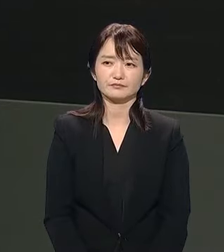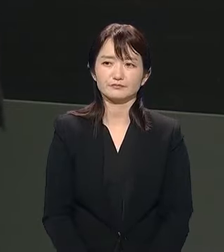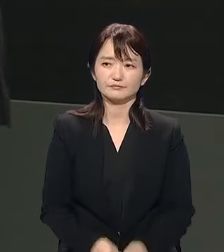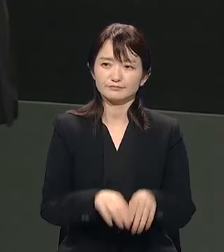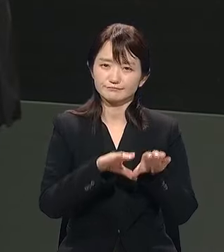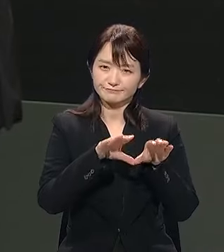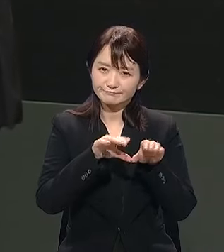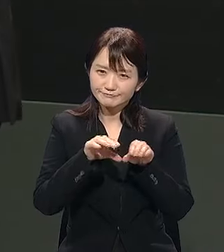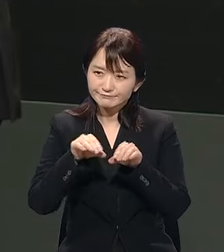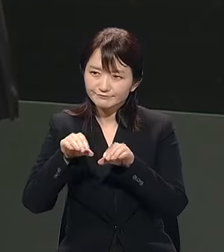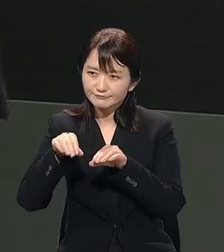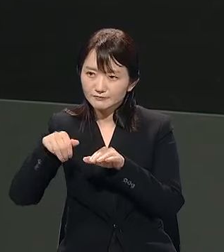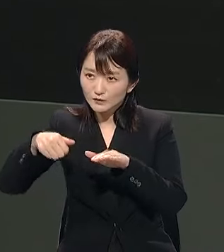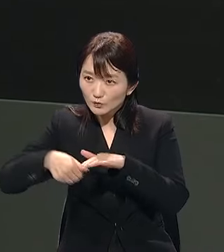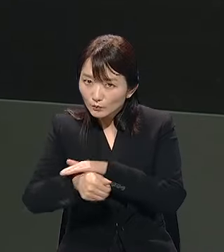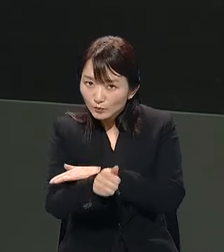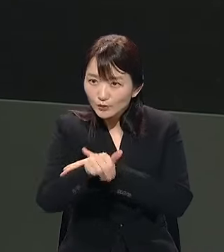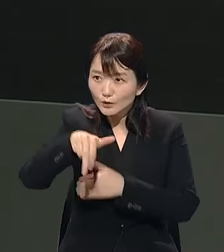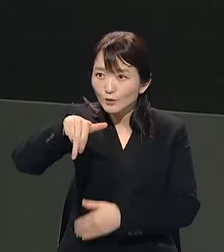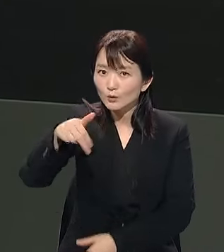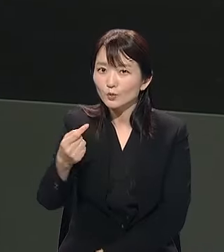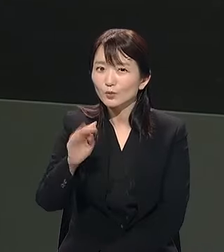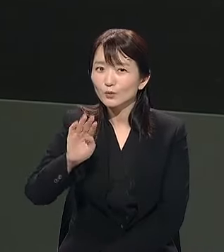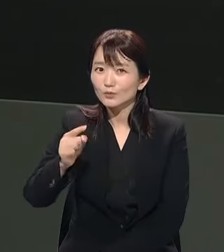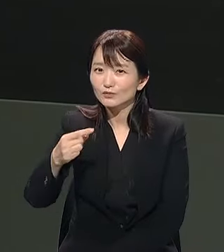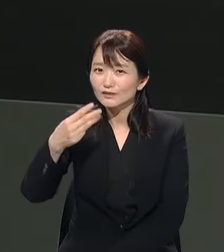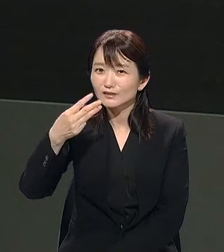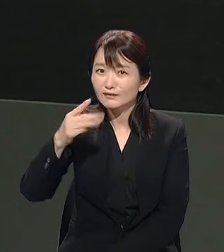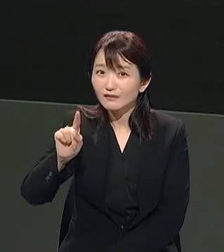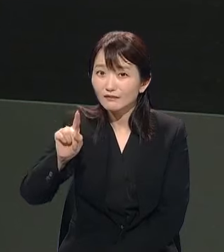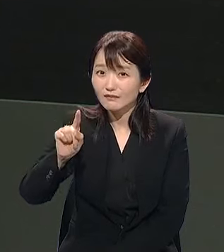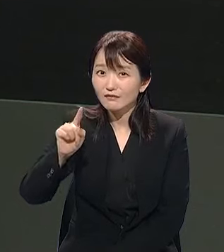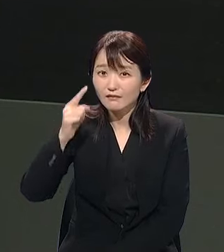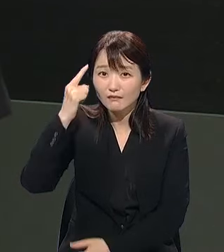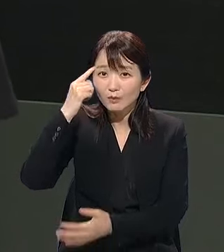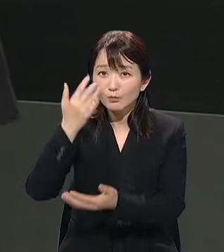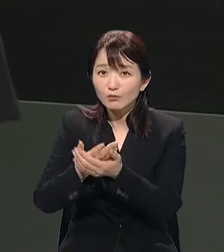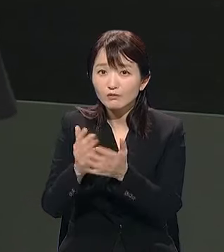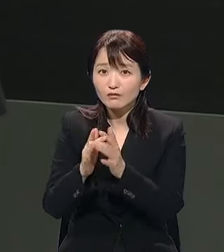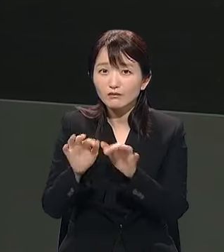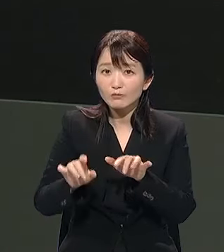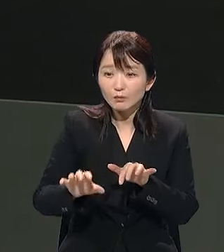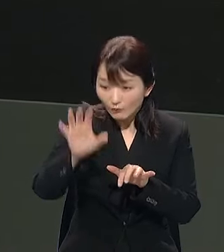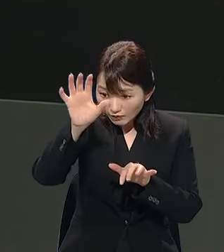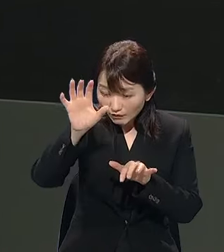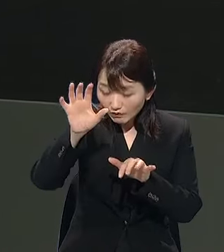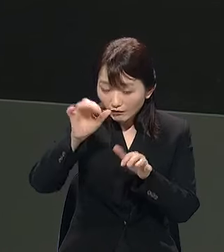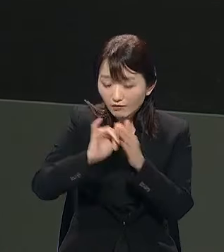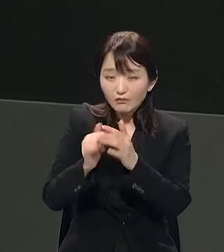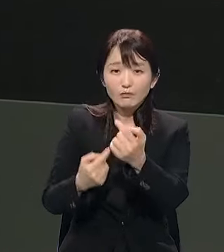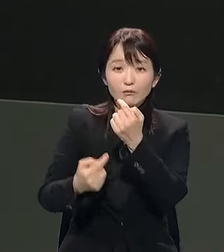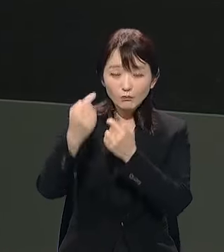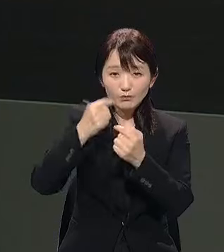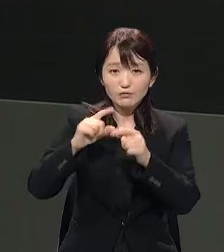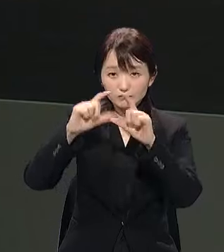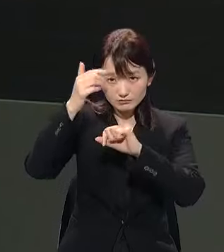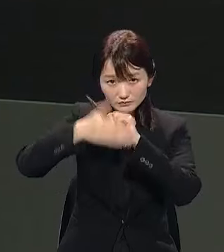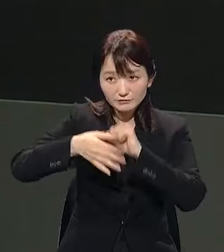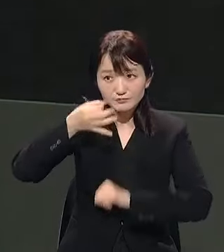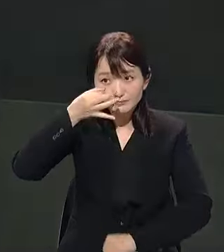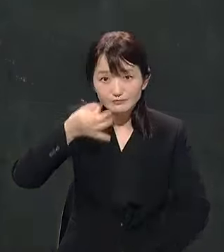온순한 애완 코브라입니다. 한 지역 카페 충격적인 글을 봤다면서 사방가족께서 제보해 주셨는데요. 사진